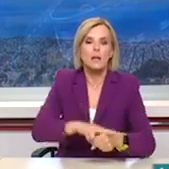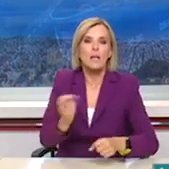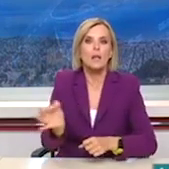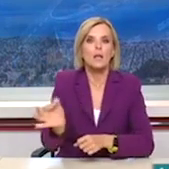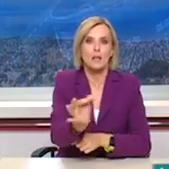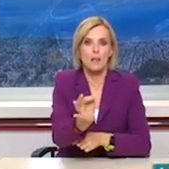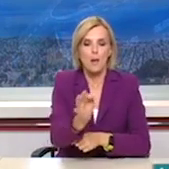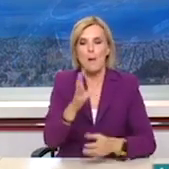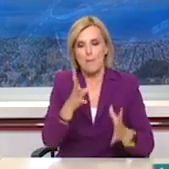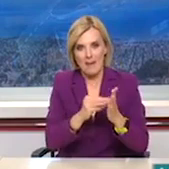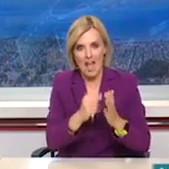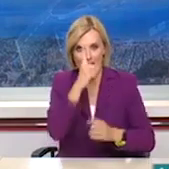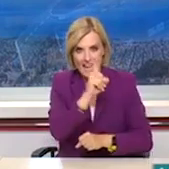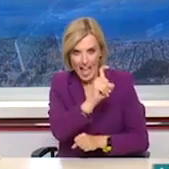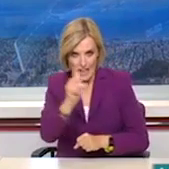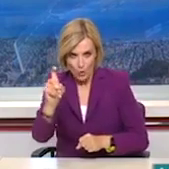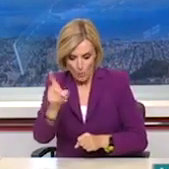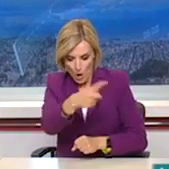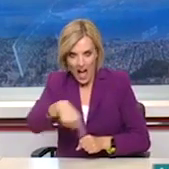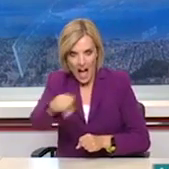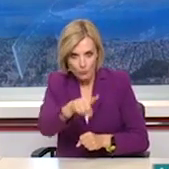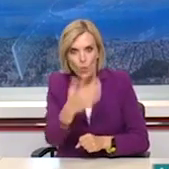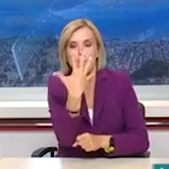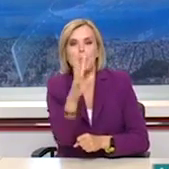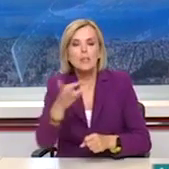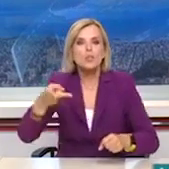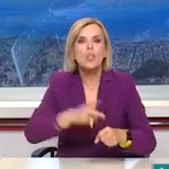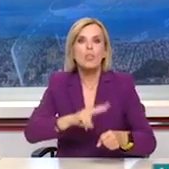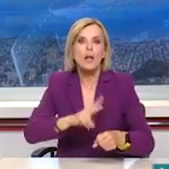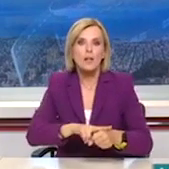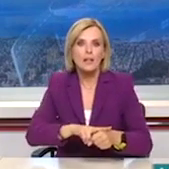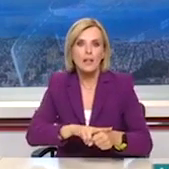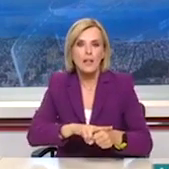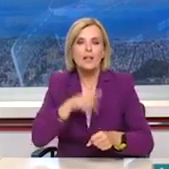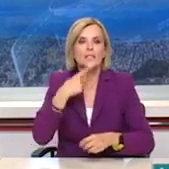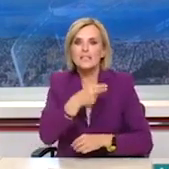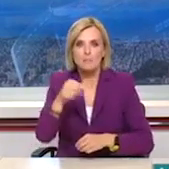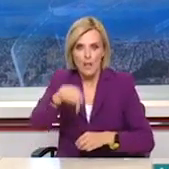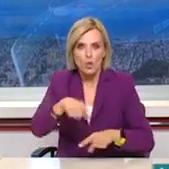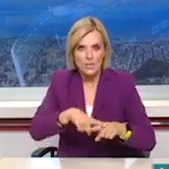500 θανάτους ένα εκατομμύριο, λιγότερους από αυτούς που σας λέω, θα αναμέναμε περίπου 5.400 θανάτους.